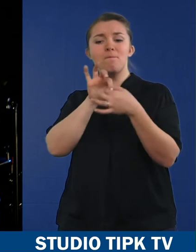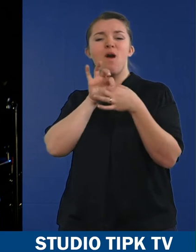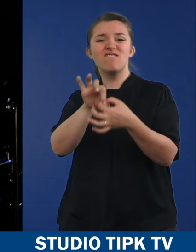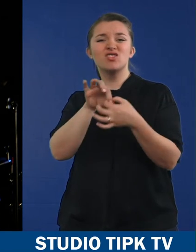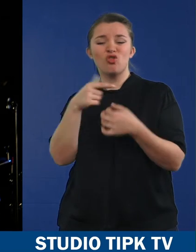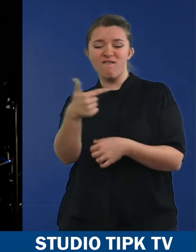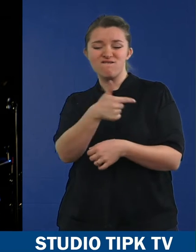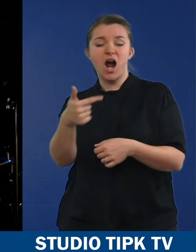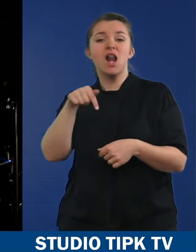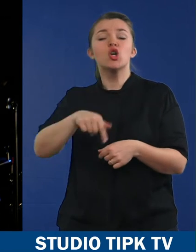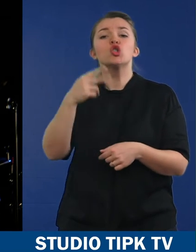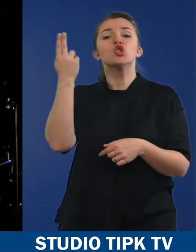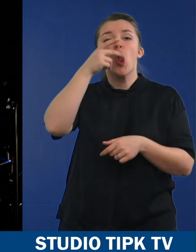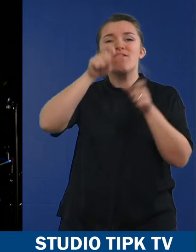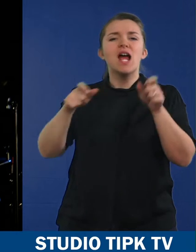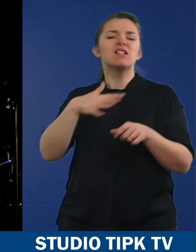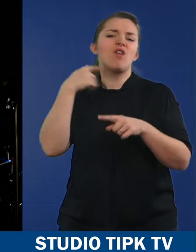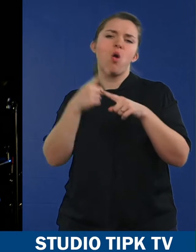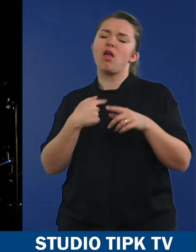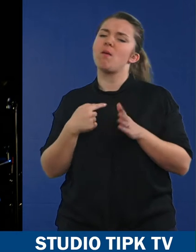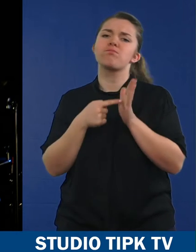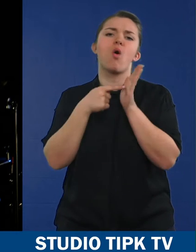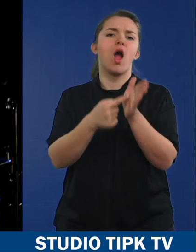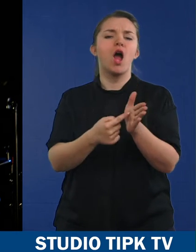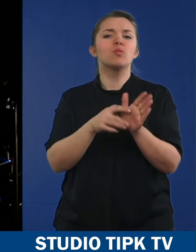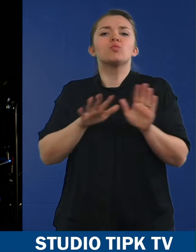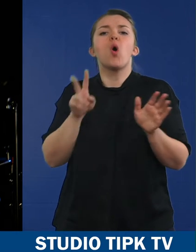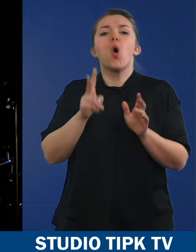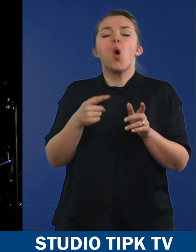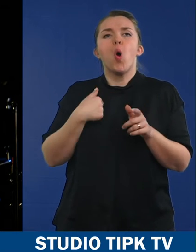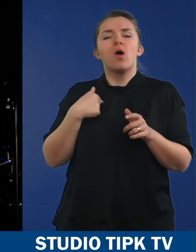sili, ki jo Slovenci pogosto pokažemo, kadar se